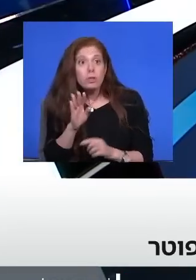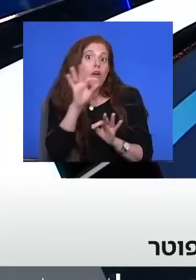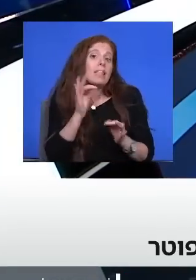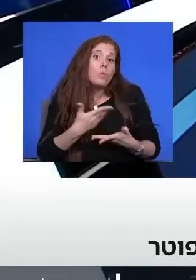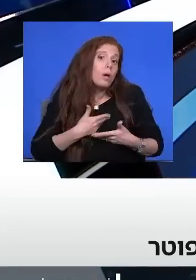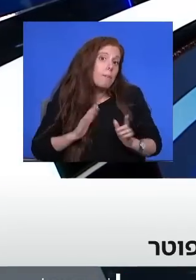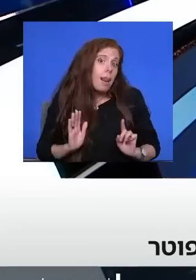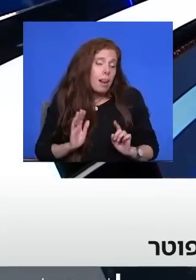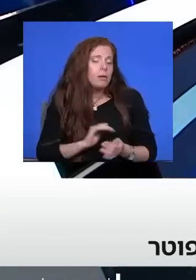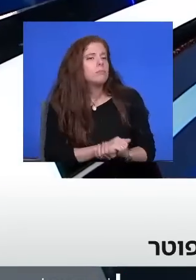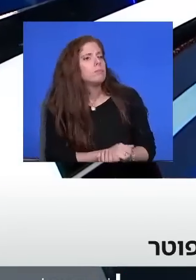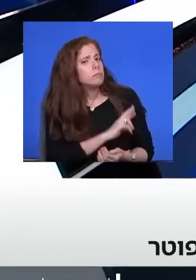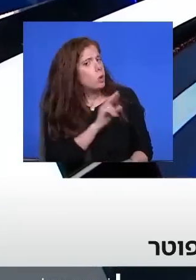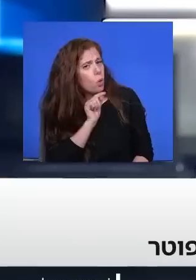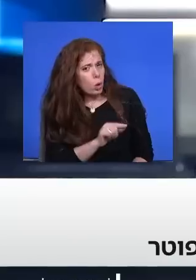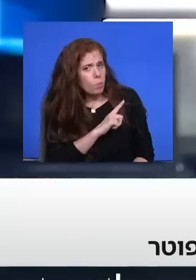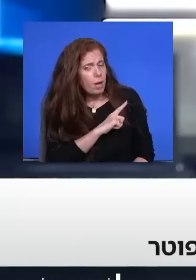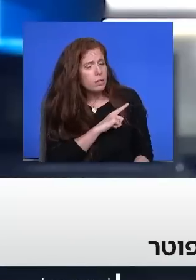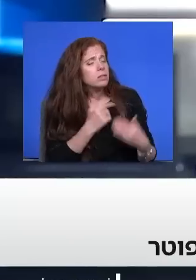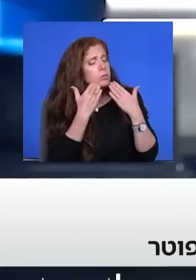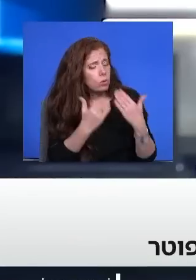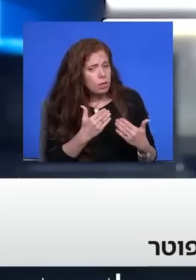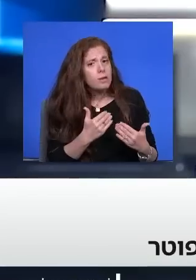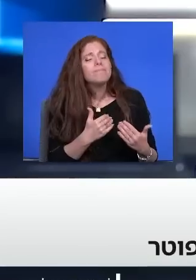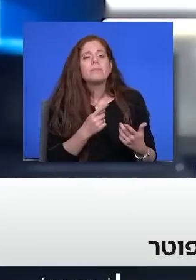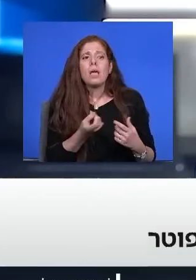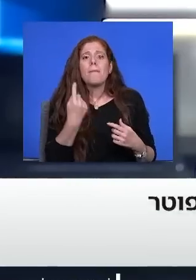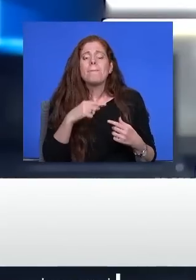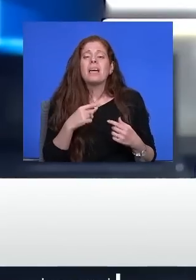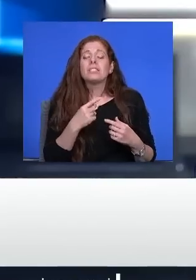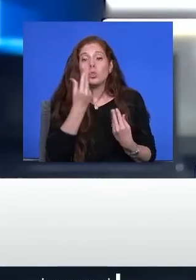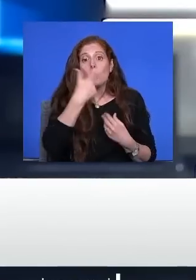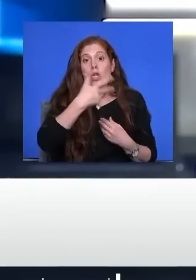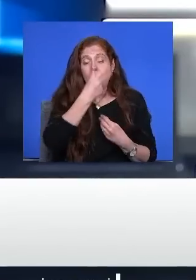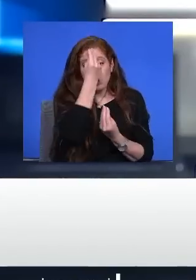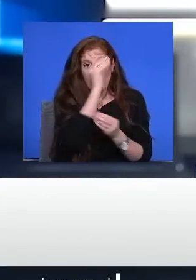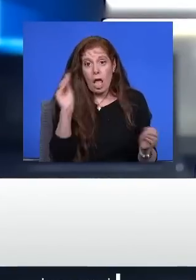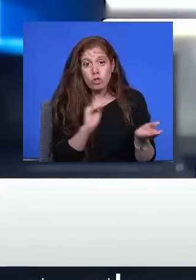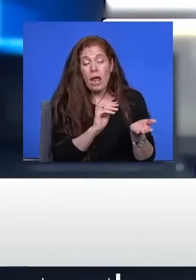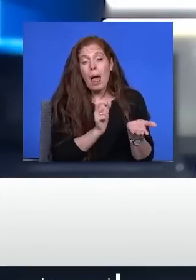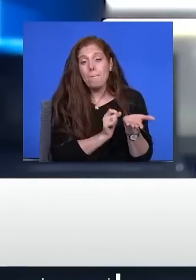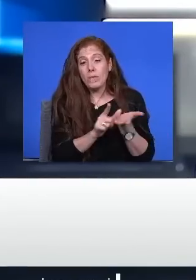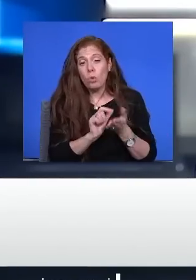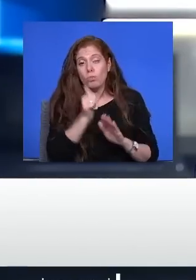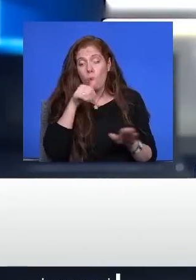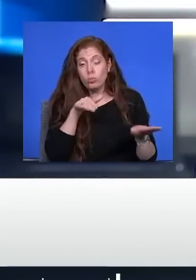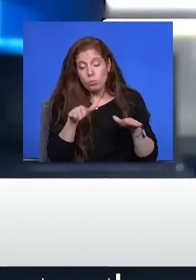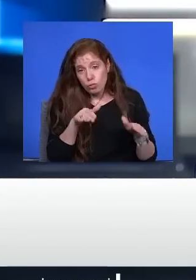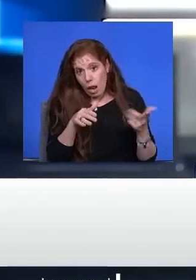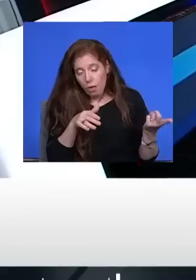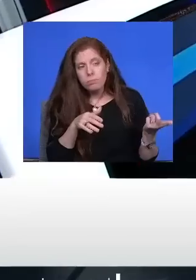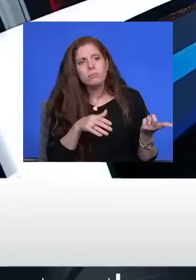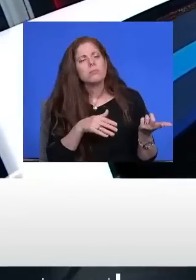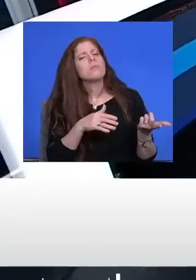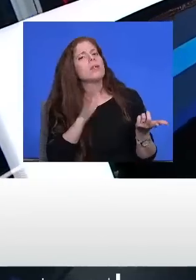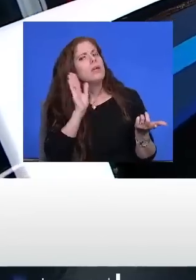אותה. לא רק הוא מחכה, תודה רבה, מיכאל שמש. 3 ימים מאז הודעת הפיטורים של ראש הממשלה, רועי שרון, פרשננו לענייני צבא. גם